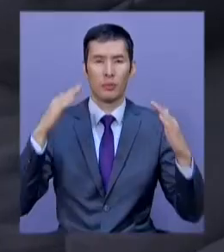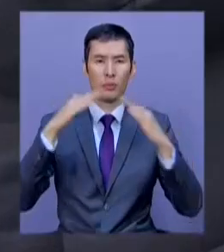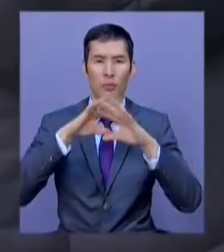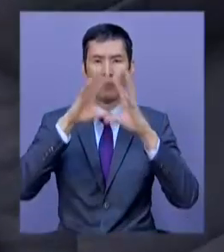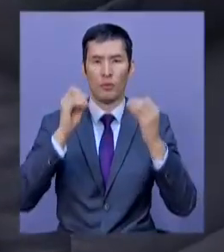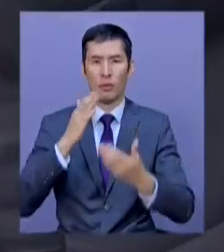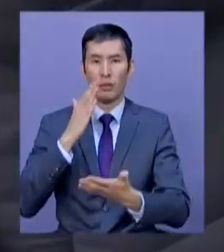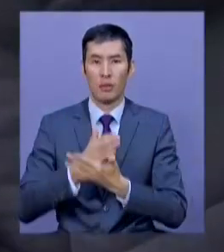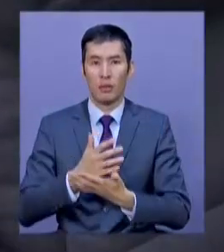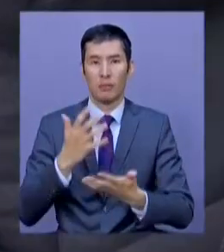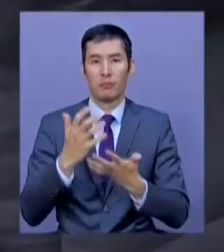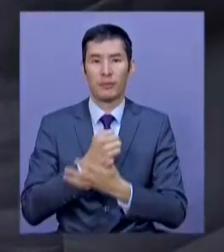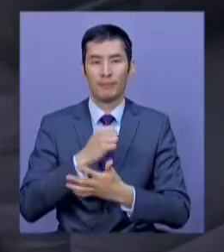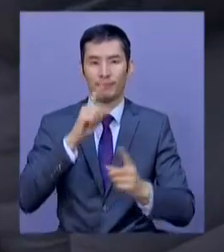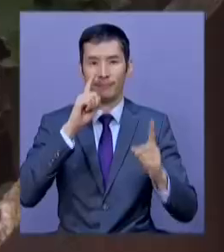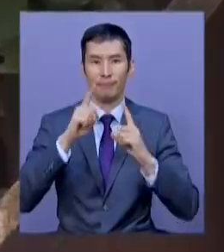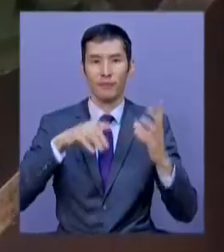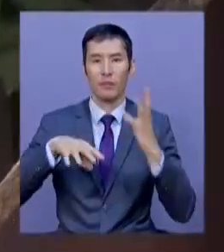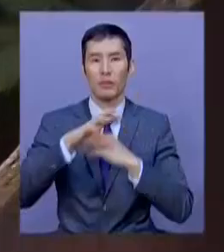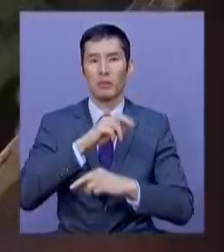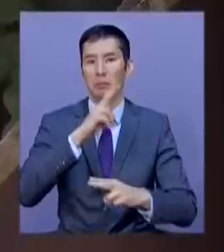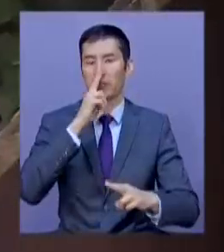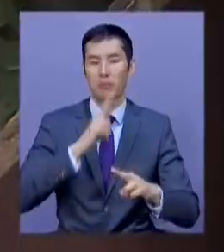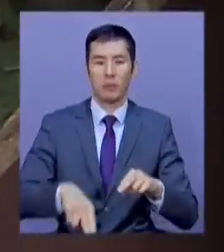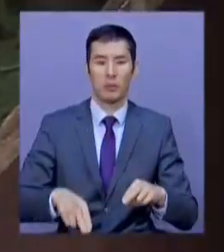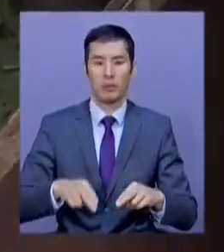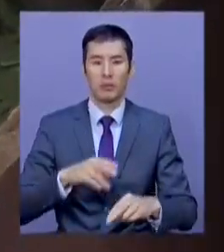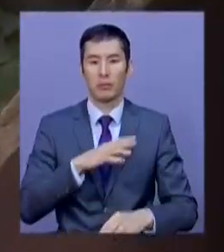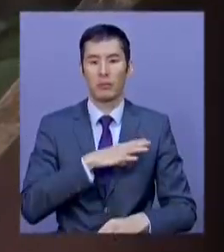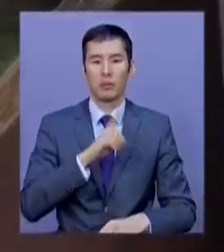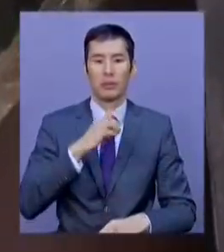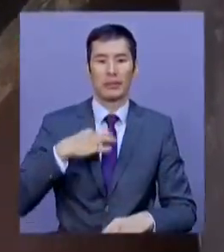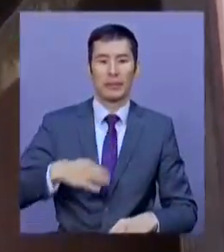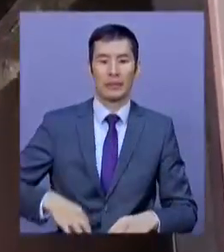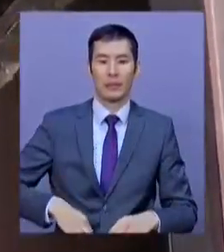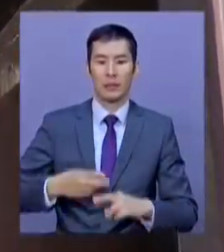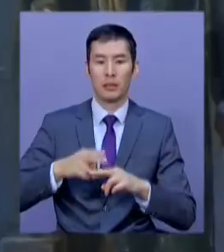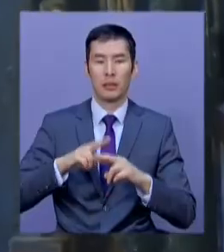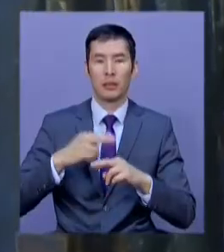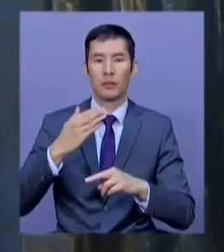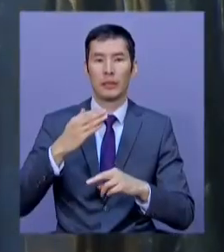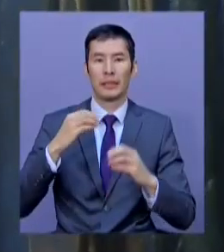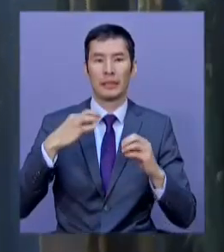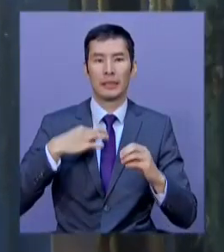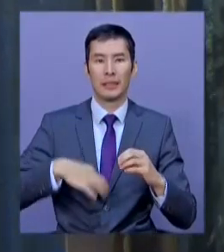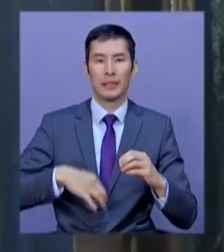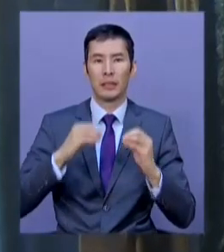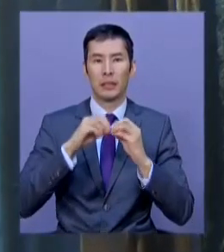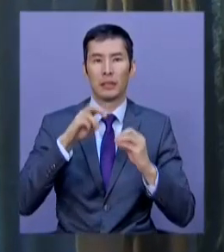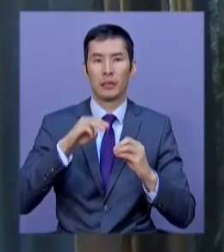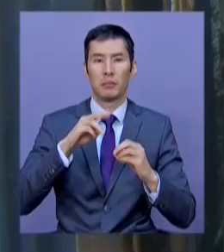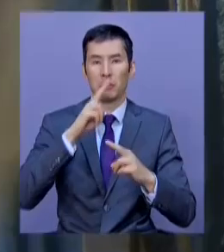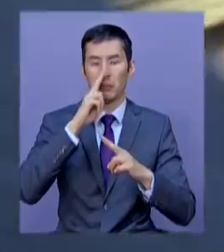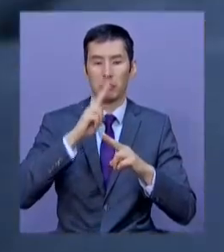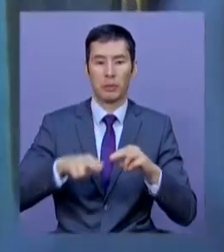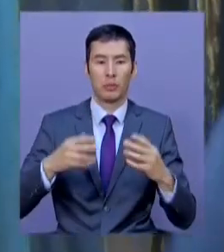кесеңі шығарын кім білген. Әлеуметтік жағдайдың төмендігінен бұрын бауыр еті баласынан 10 жылдан бері хабар ошар жоқ. Мені перзентім тастап